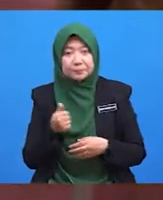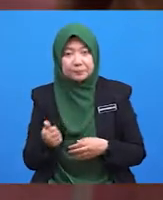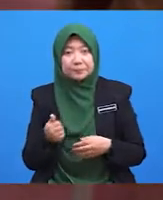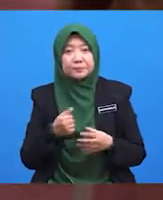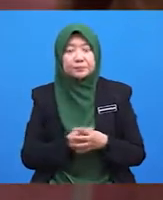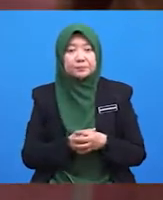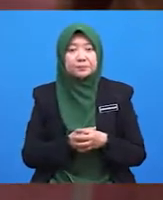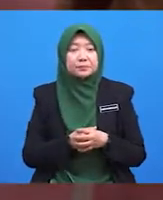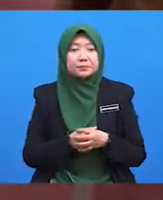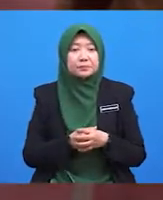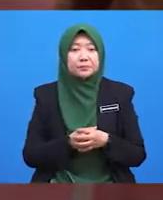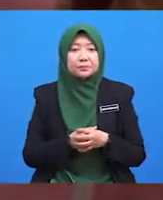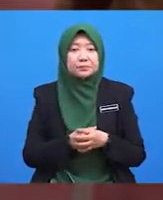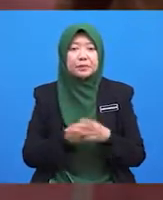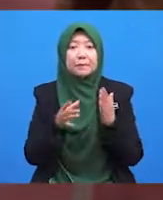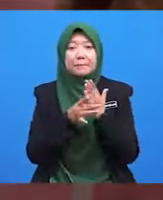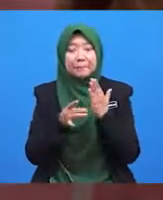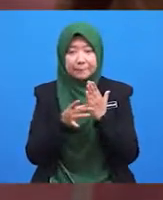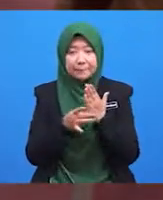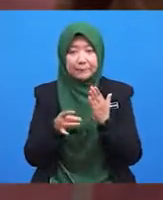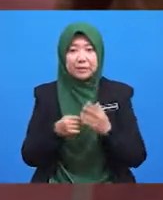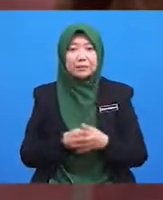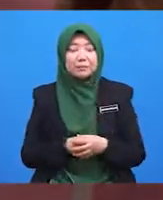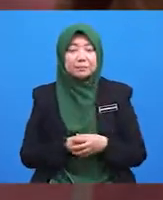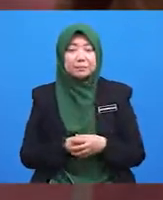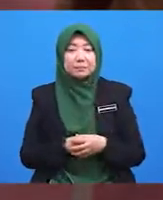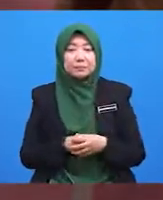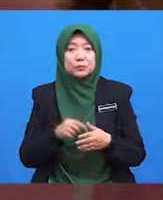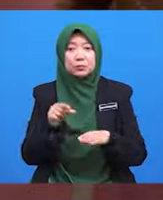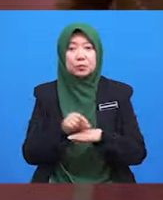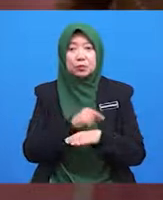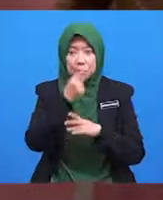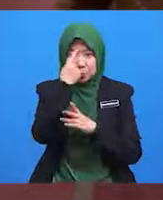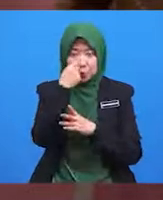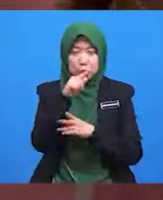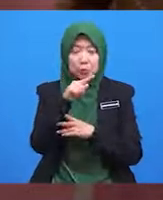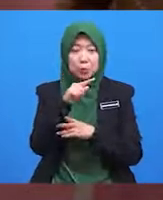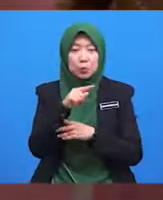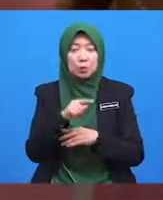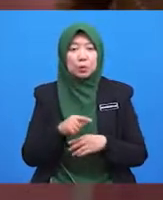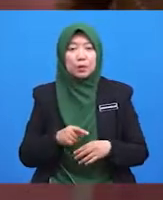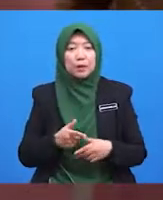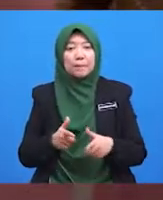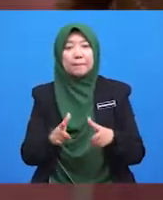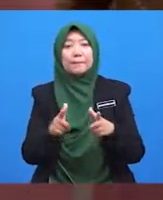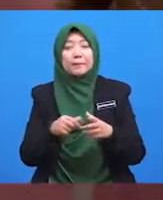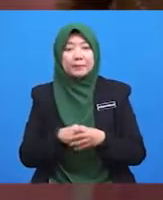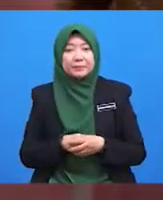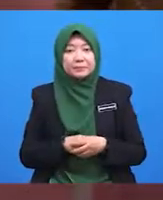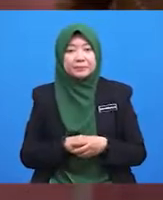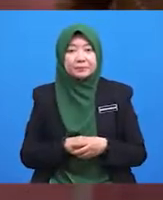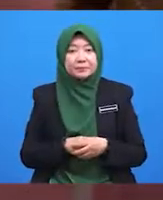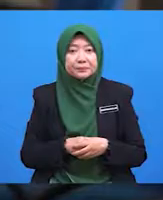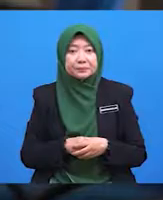Yang terakhir sekali adalah minyak. Ia digunakan untuk melancarkan pergerakan ventus.